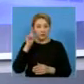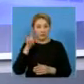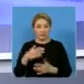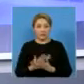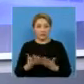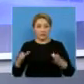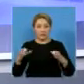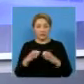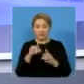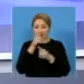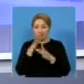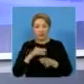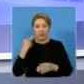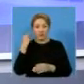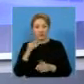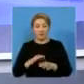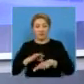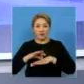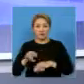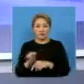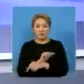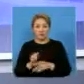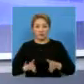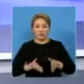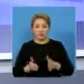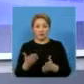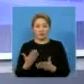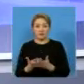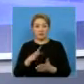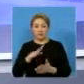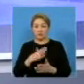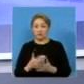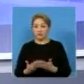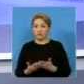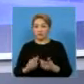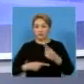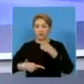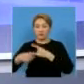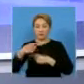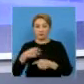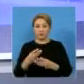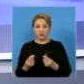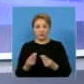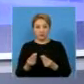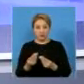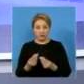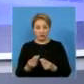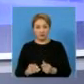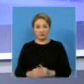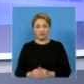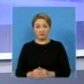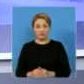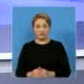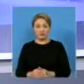несколько компаний не смогли качественно провести ремонт дорог. В результате они были вынуждены вернуть полученные из республиканского бюджета